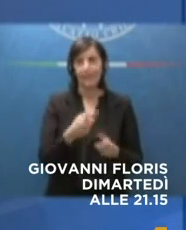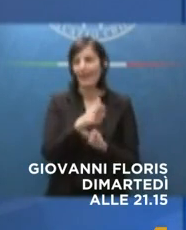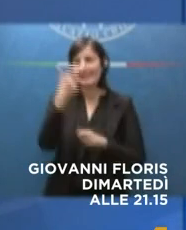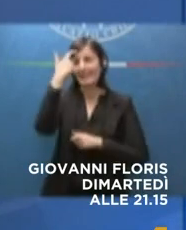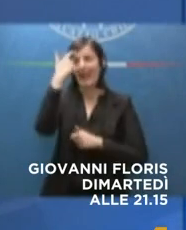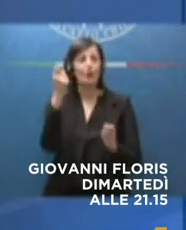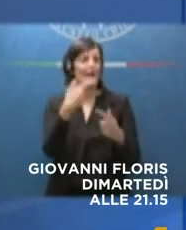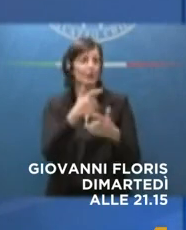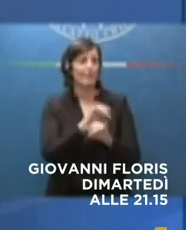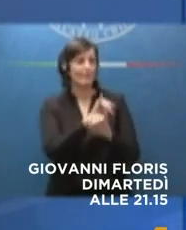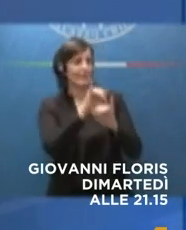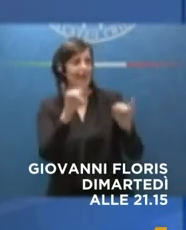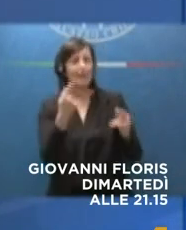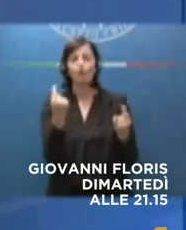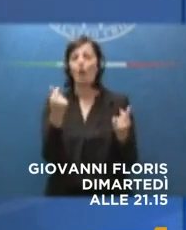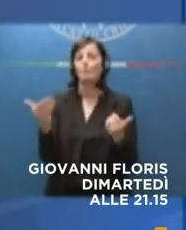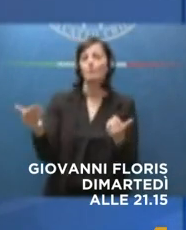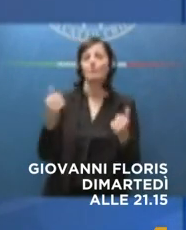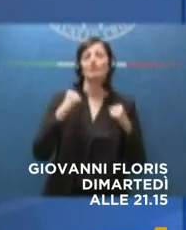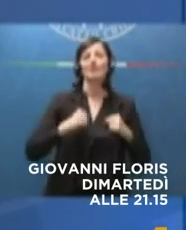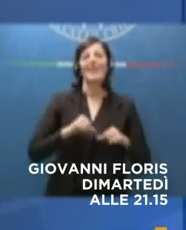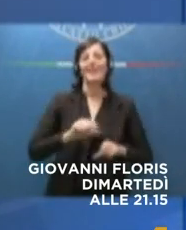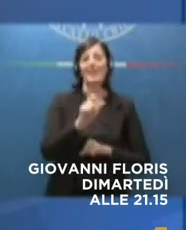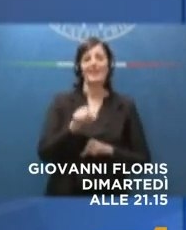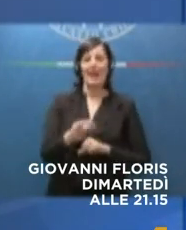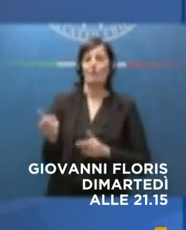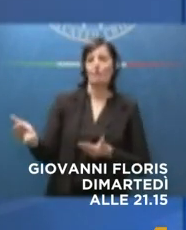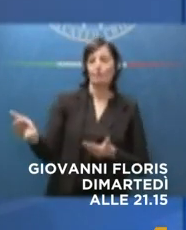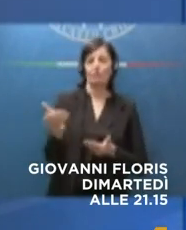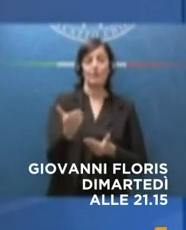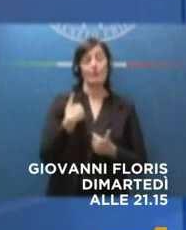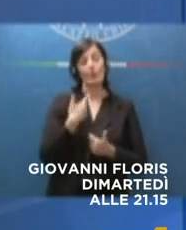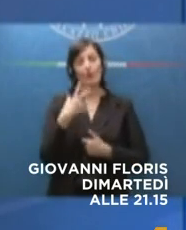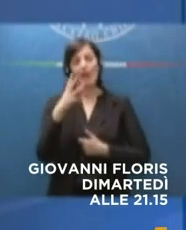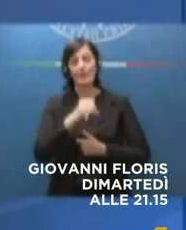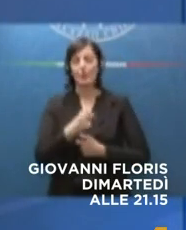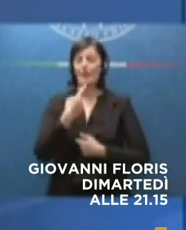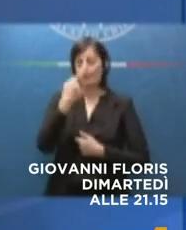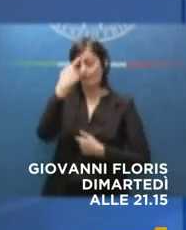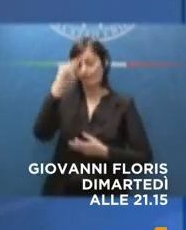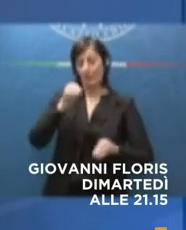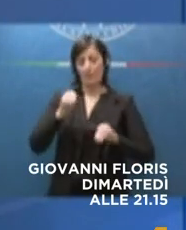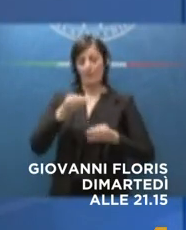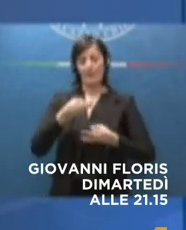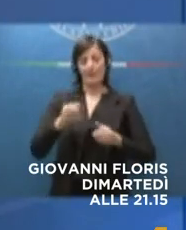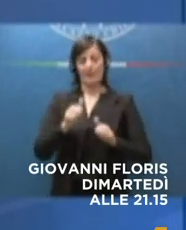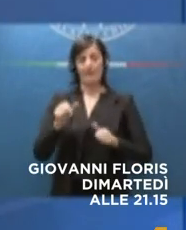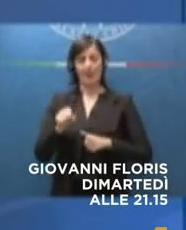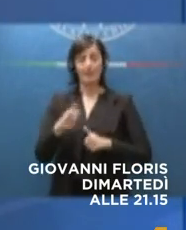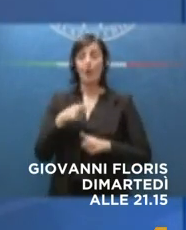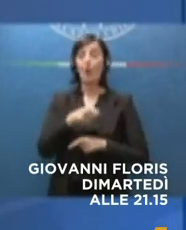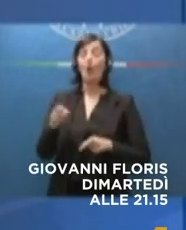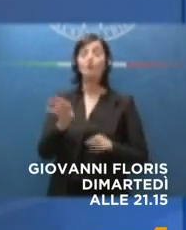mai di gratuito, sono sempre soldi dei cittadini italiani, no? Per cui capisco che per chi ha un'impostazione diversa, fare scelte che